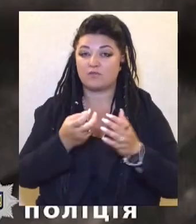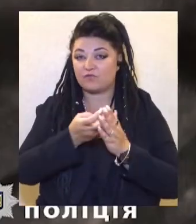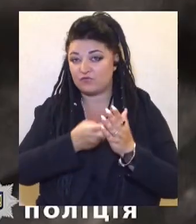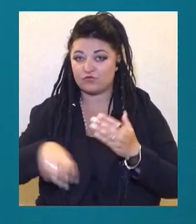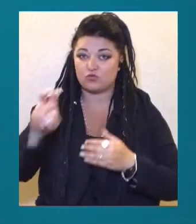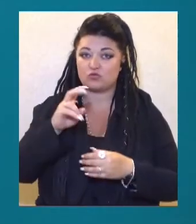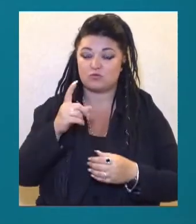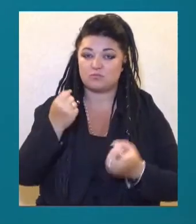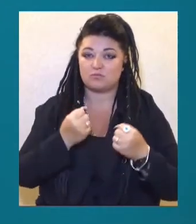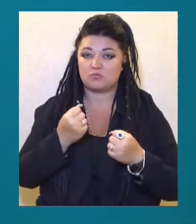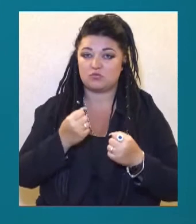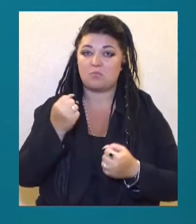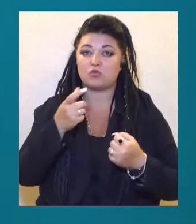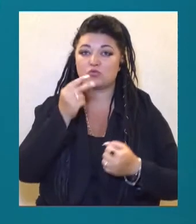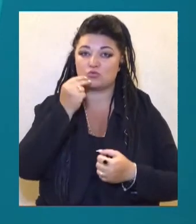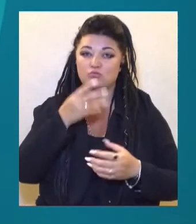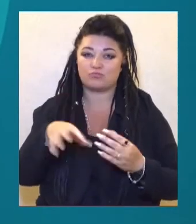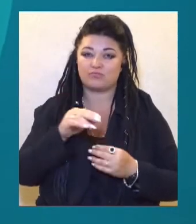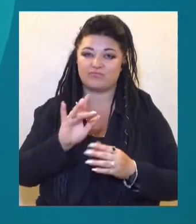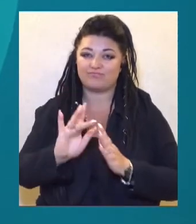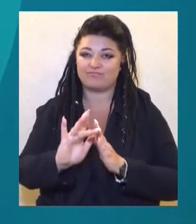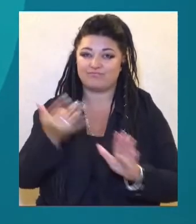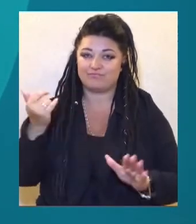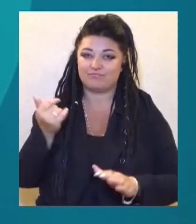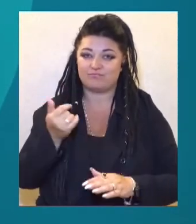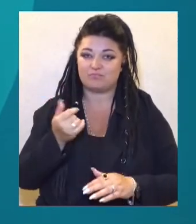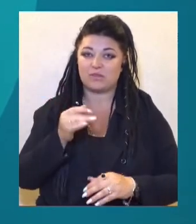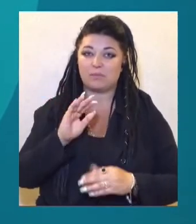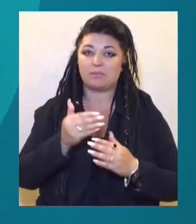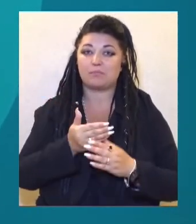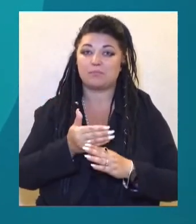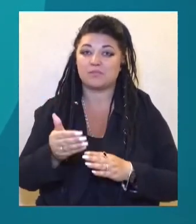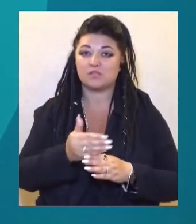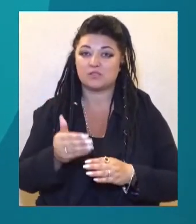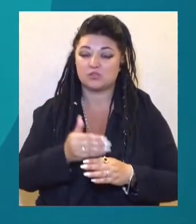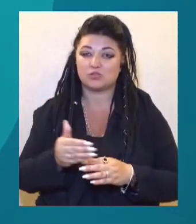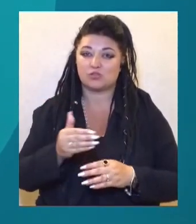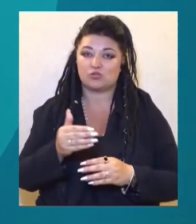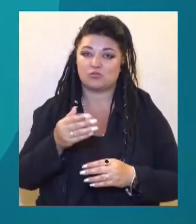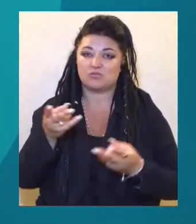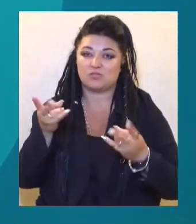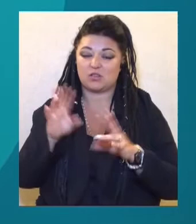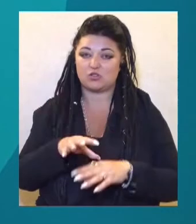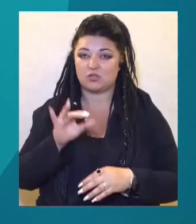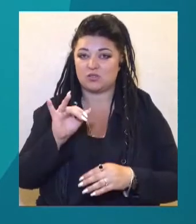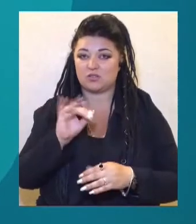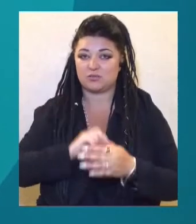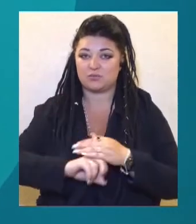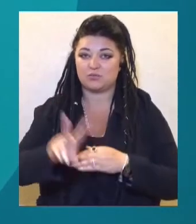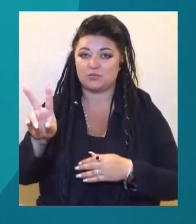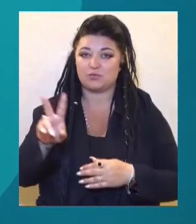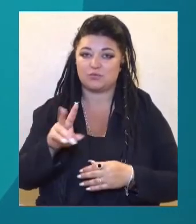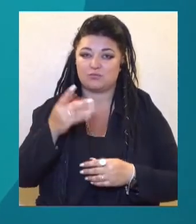машини, чоловіки викрали її. Пізніше автівку залишили за кілька кварталів та забрали сумку з грошима. Згодом